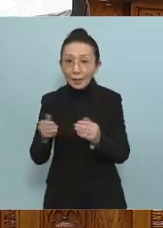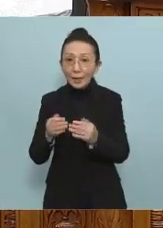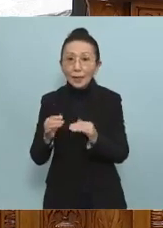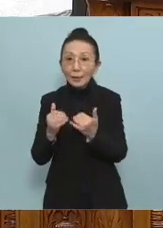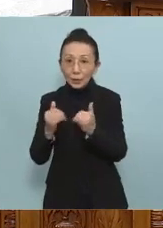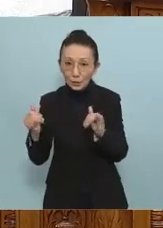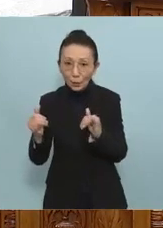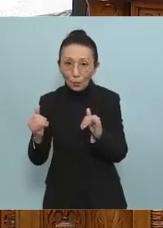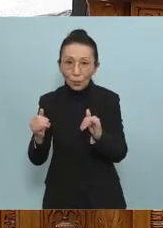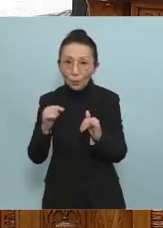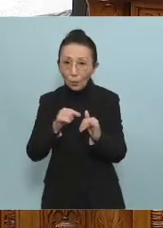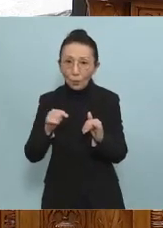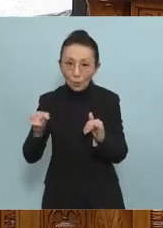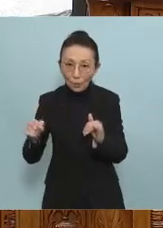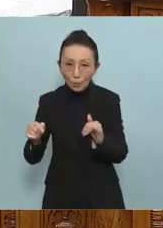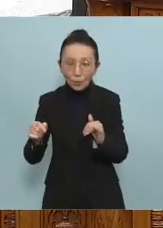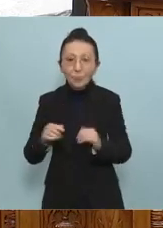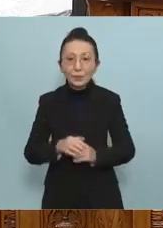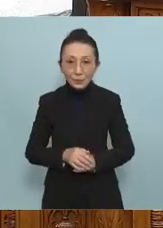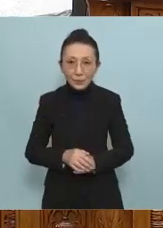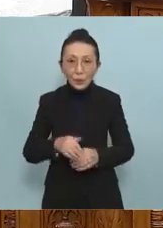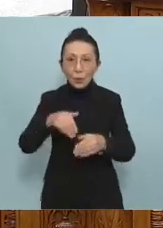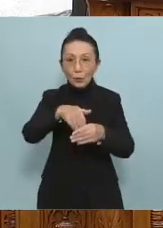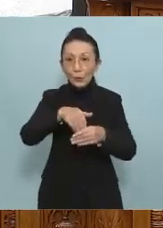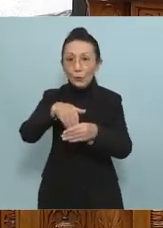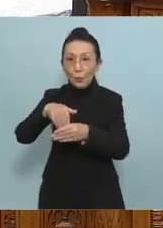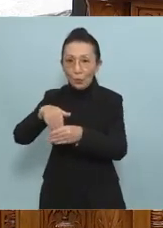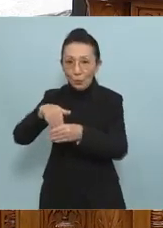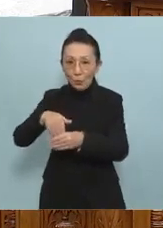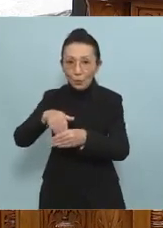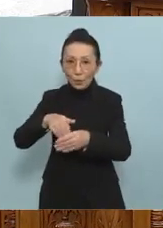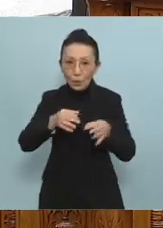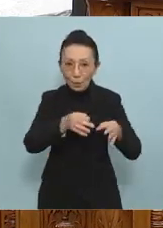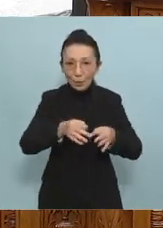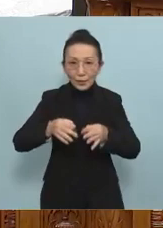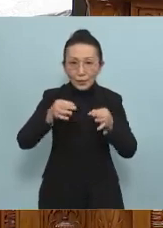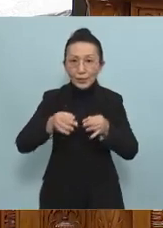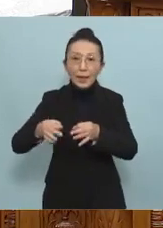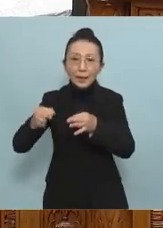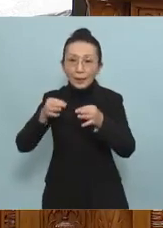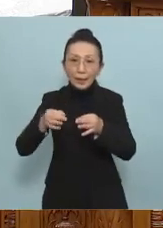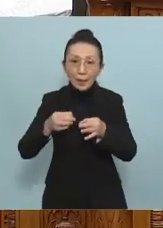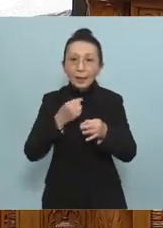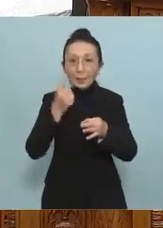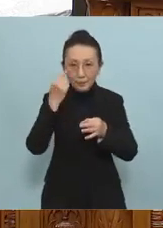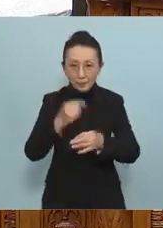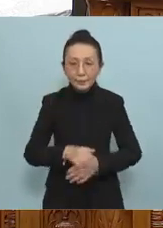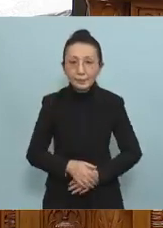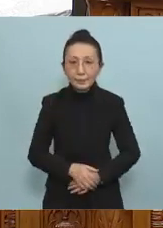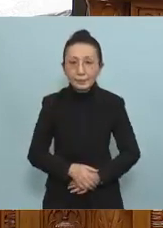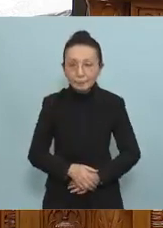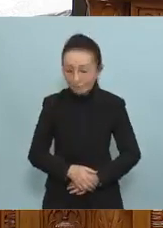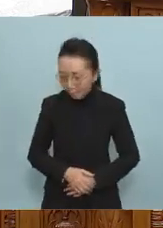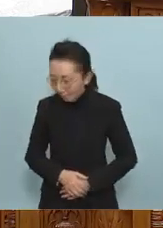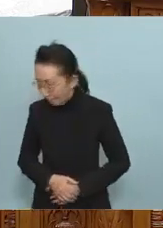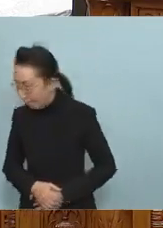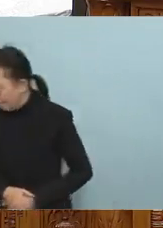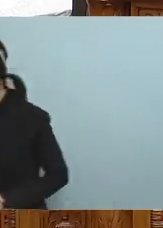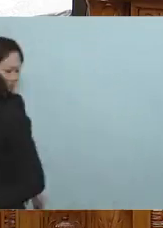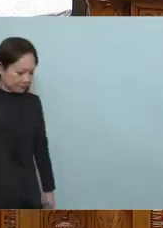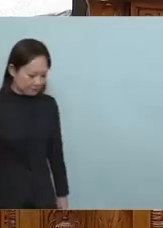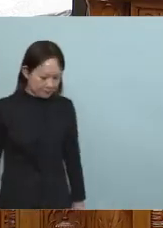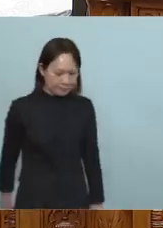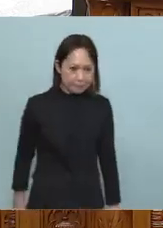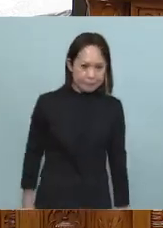勤務する看護職の方々の給与、これを引き上げてまいります。そして、石炭火力